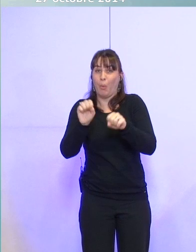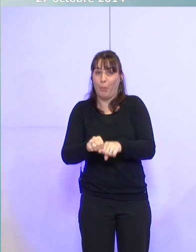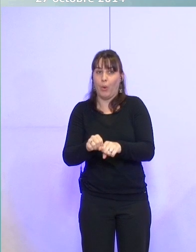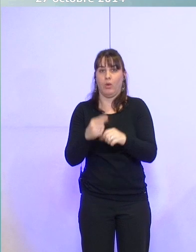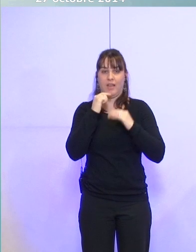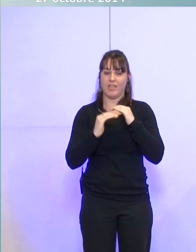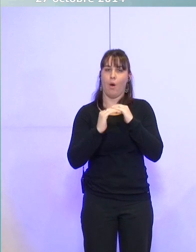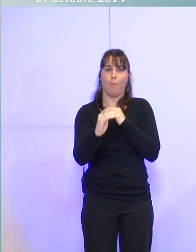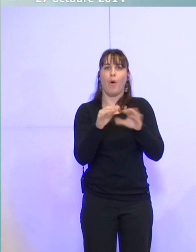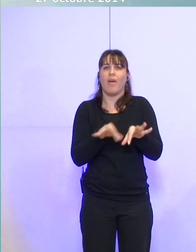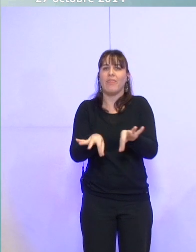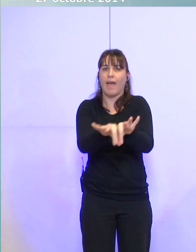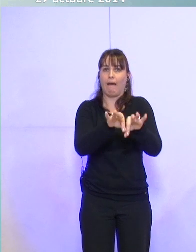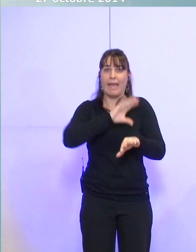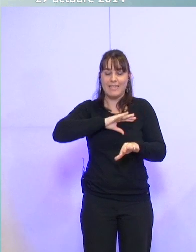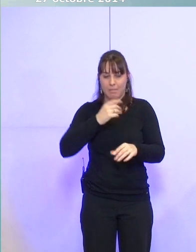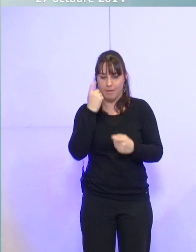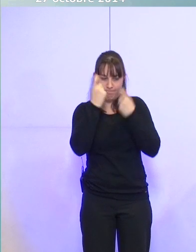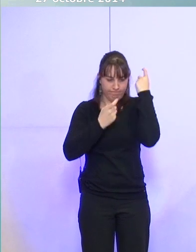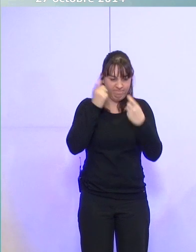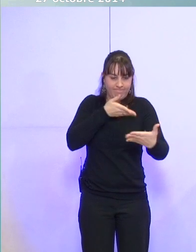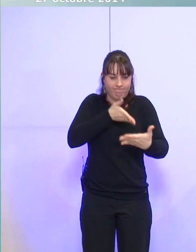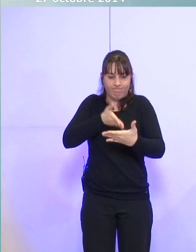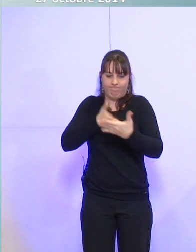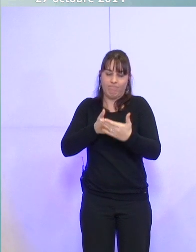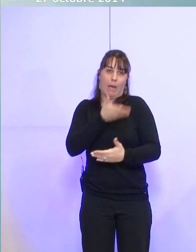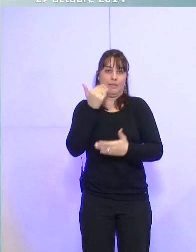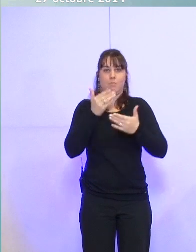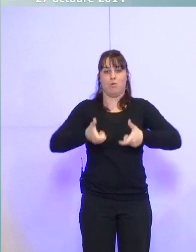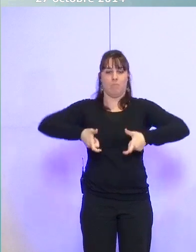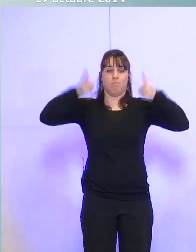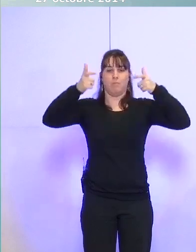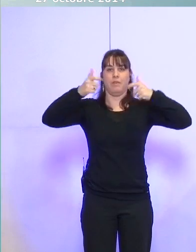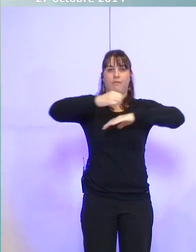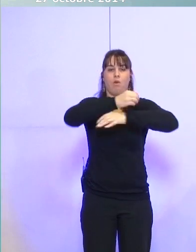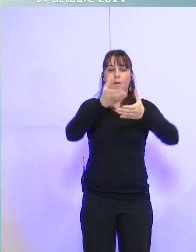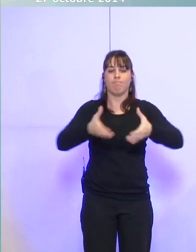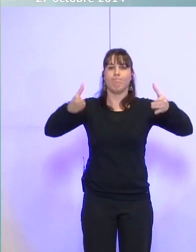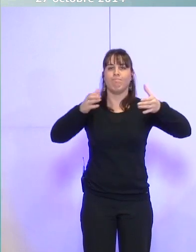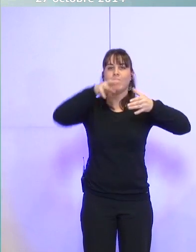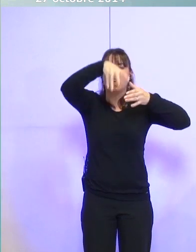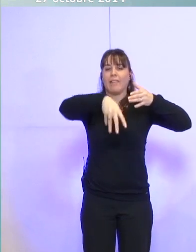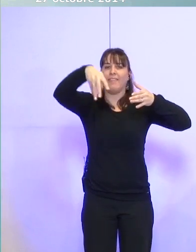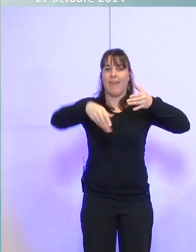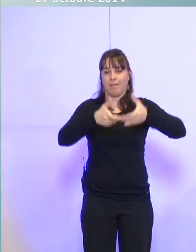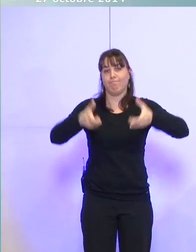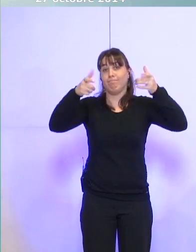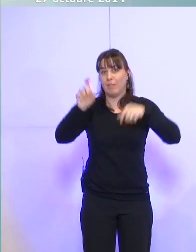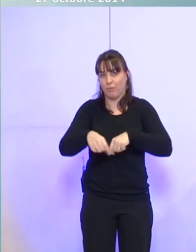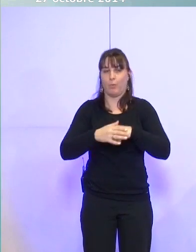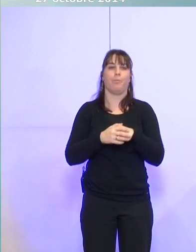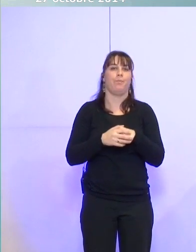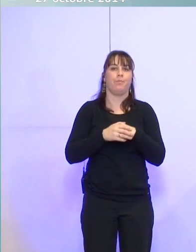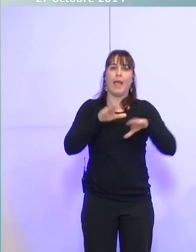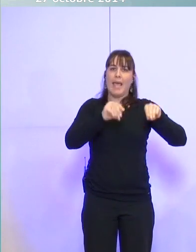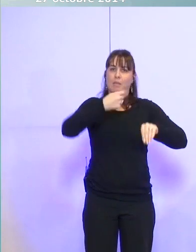priorité, mais si les contraintes techniques ne le permettent pas, ce sera des jardinières surélevées. Le service des espaces verts accompagne les habitants